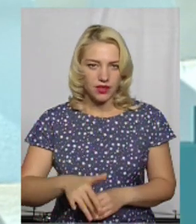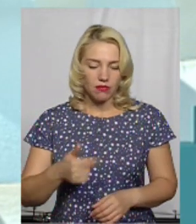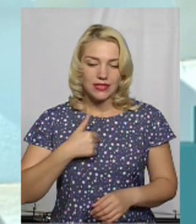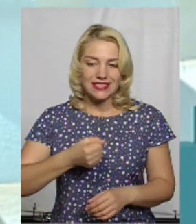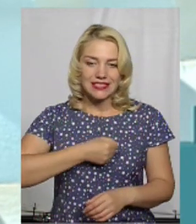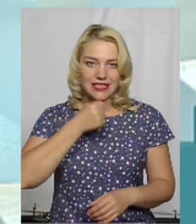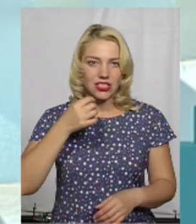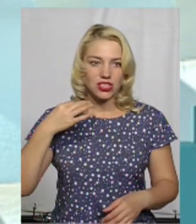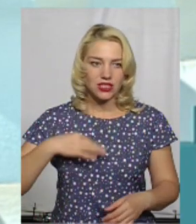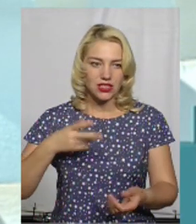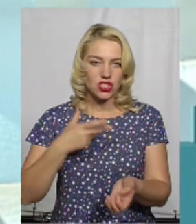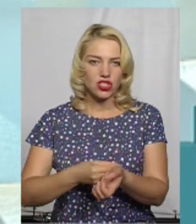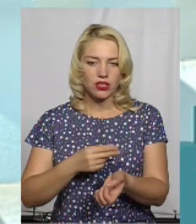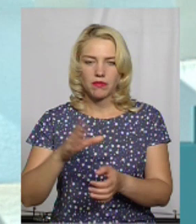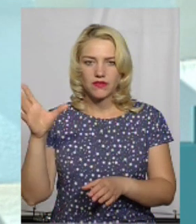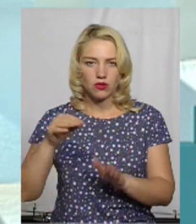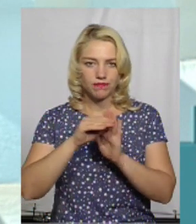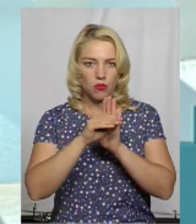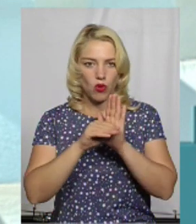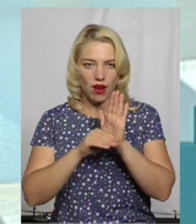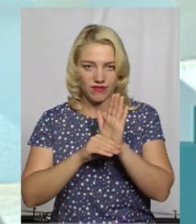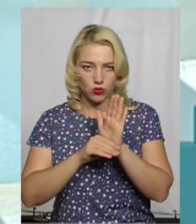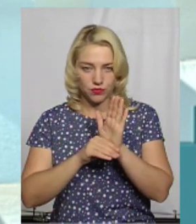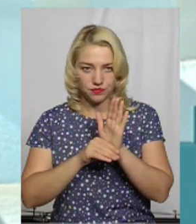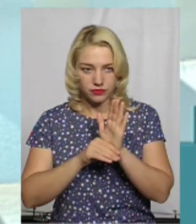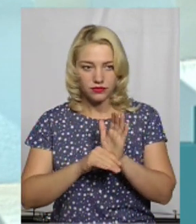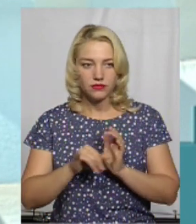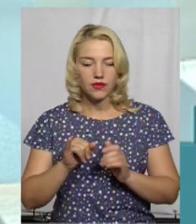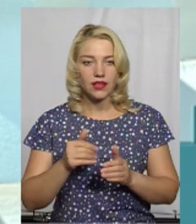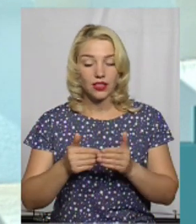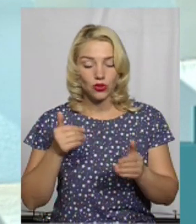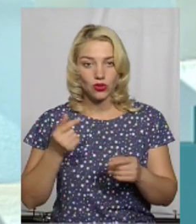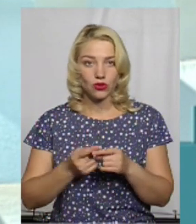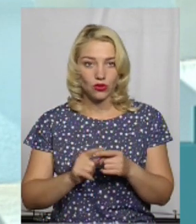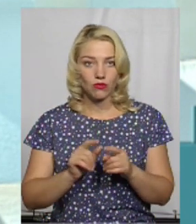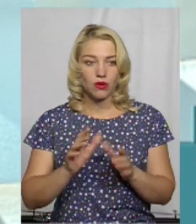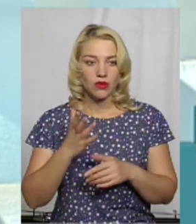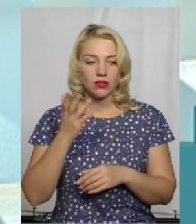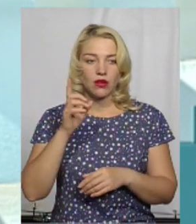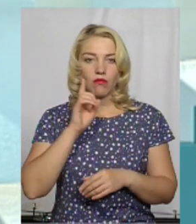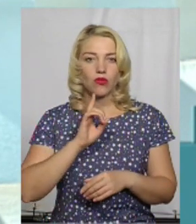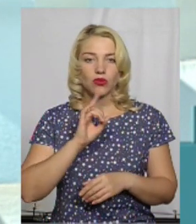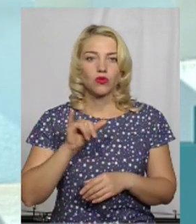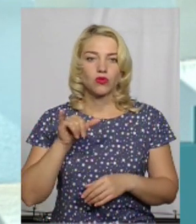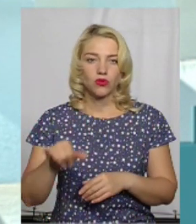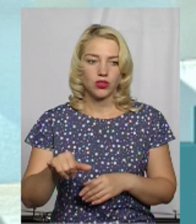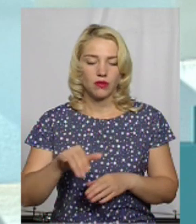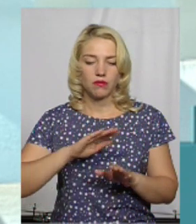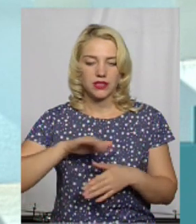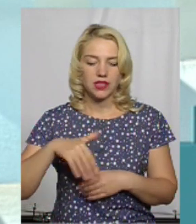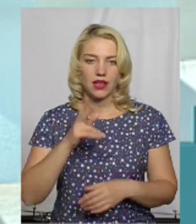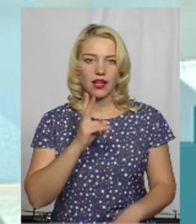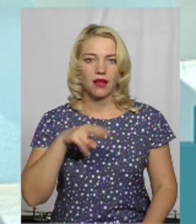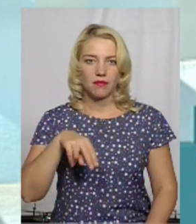син щеплений абсолютно по графіку. І до того моменту, поки в нього після КПК